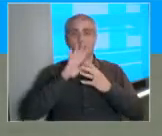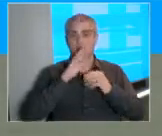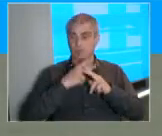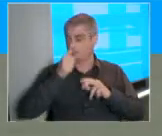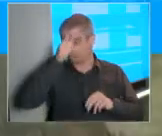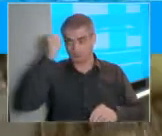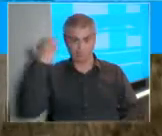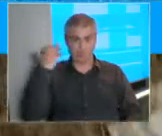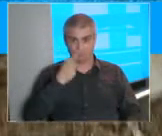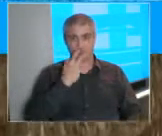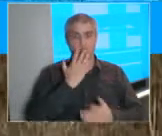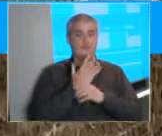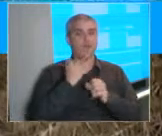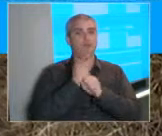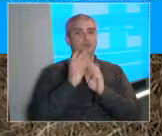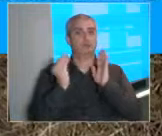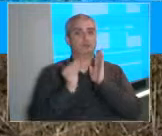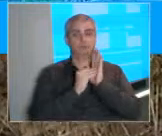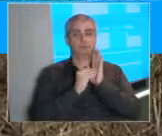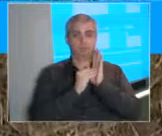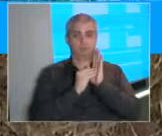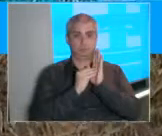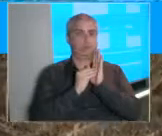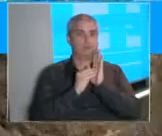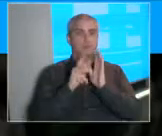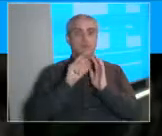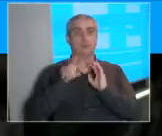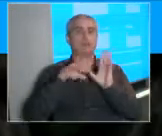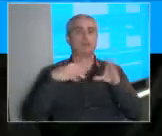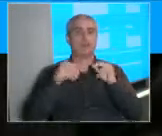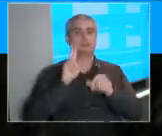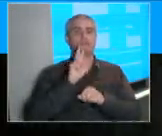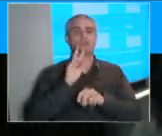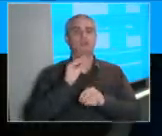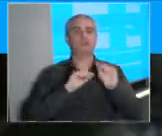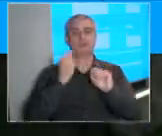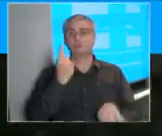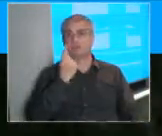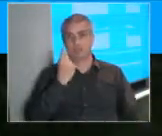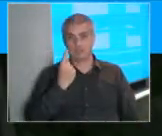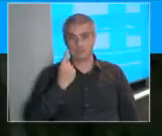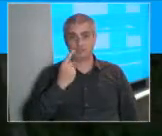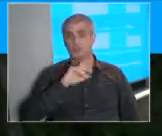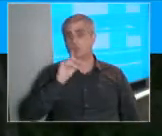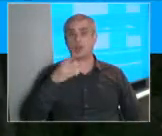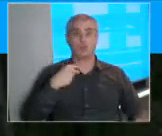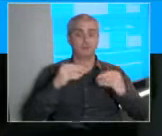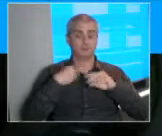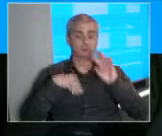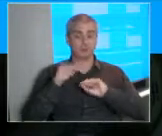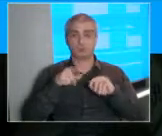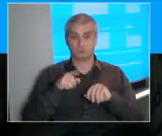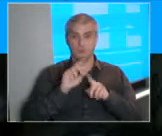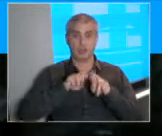בקיץ האחרון העבירו דירקטיבה בנושא פלסטיק לשימוש יחיד. אז כל הפלסטיקים שאנחנו משתמשים